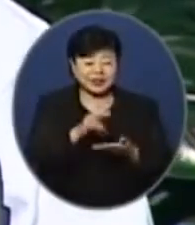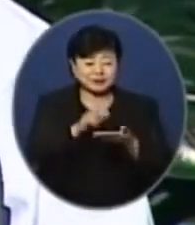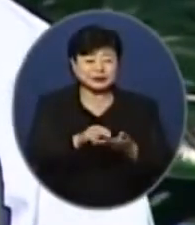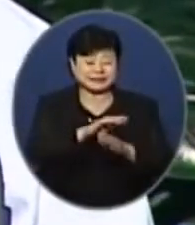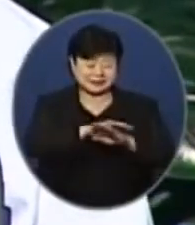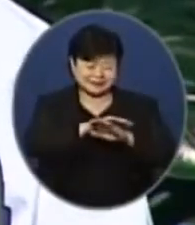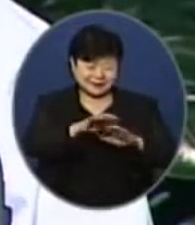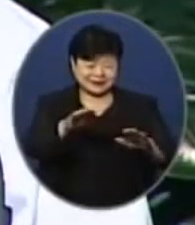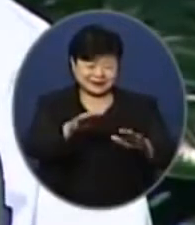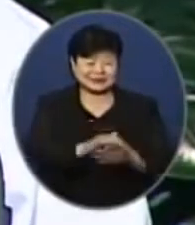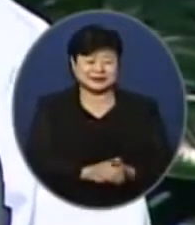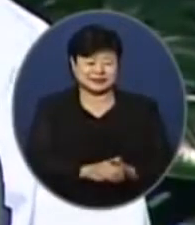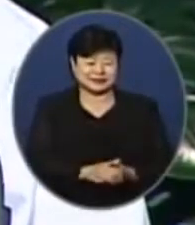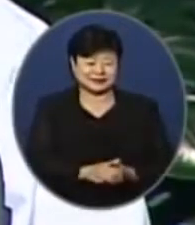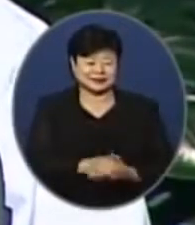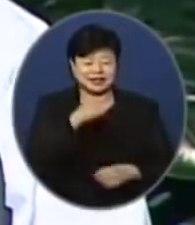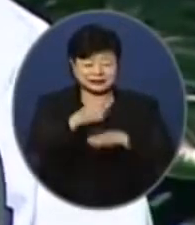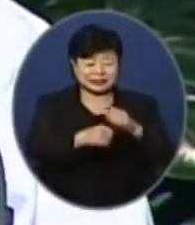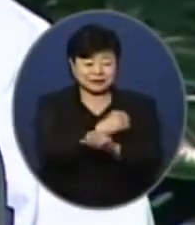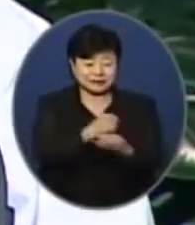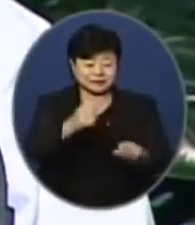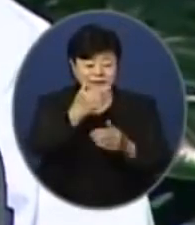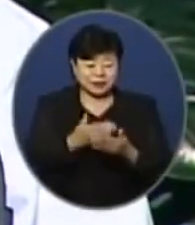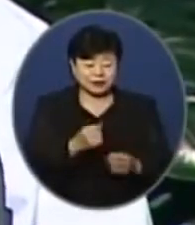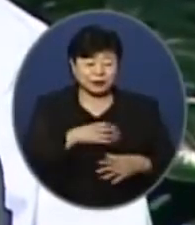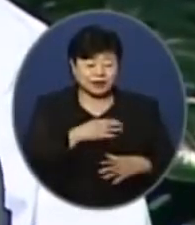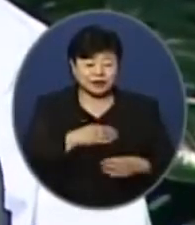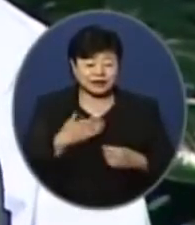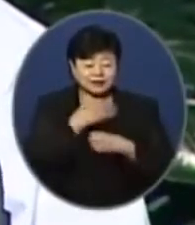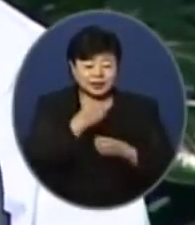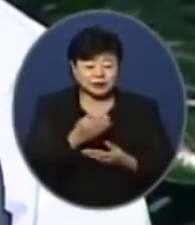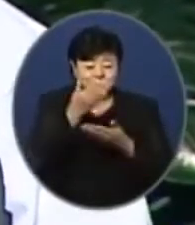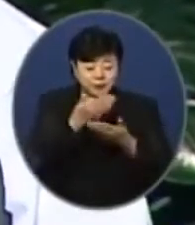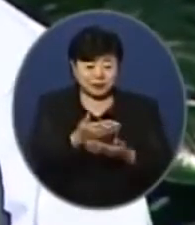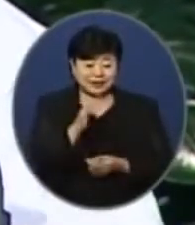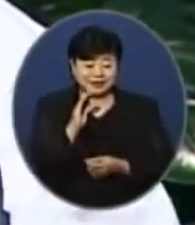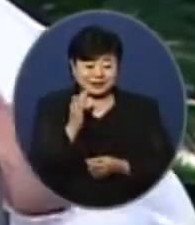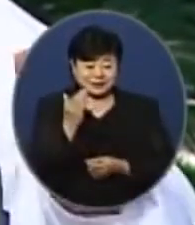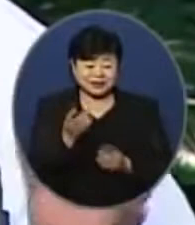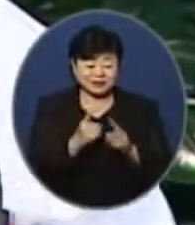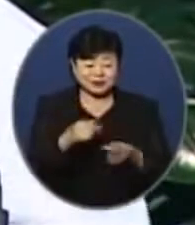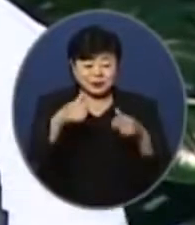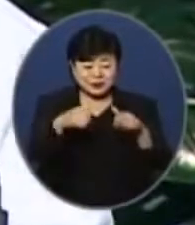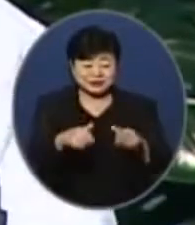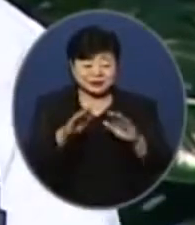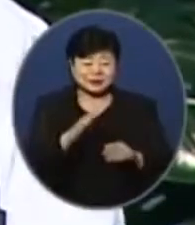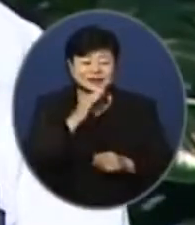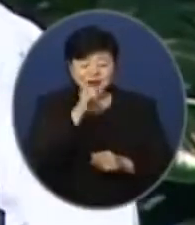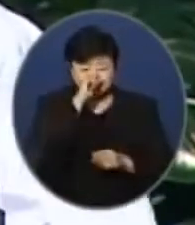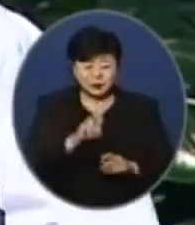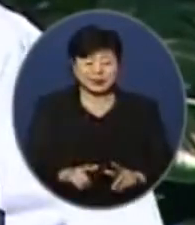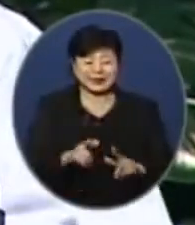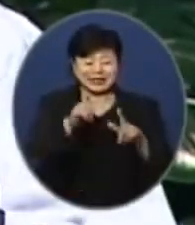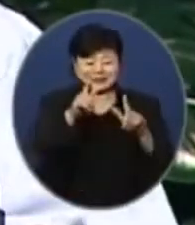문제에서 자유함받게 해주시고 놀라운 은혜와 축복을 채워주실 것입니다. 옆에 인사 나누겠습니다. 오늘은 참으로 좋은